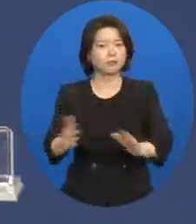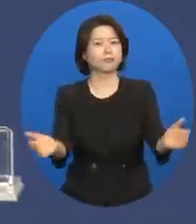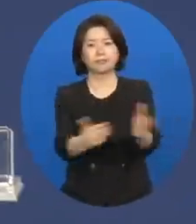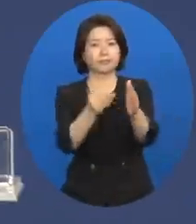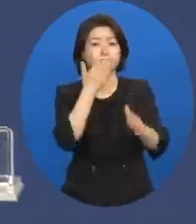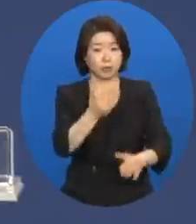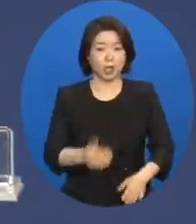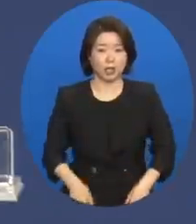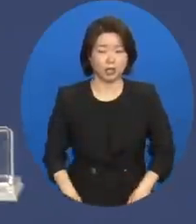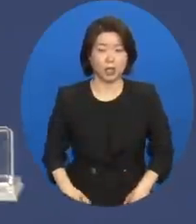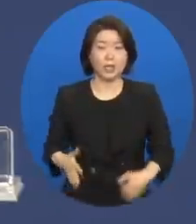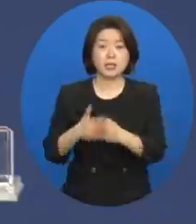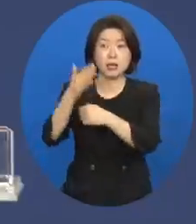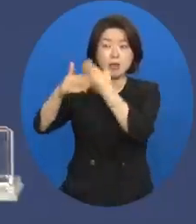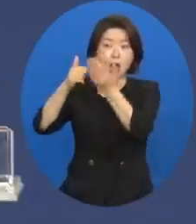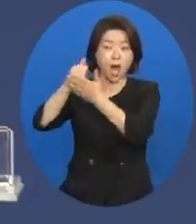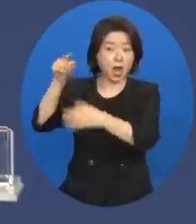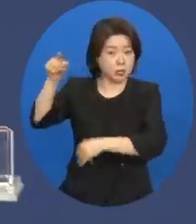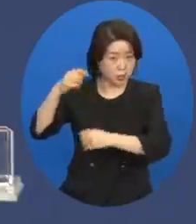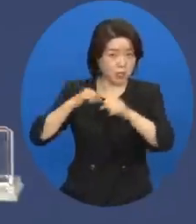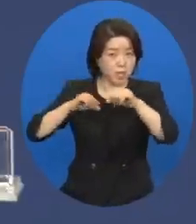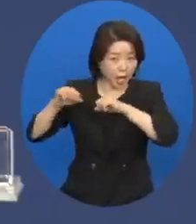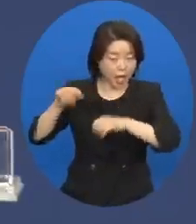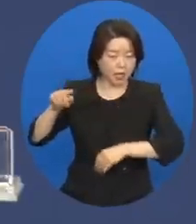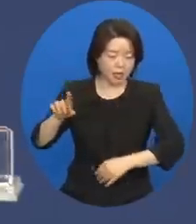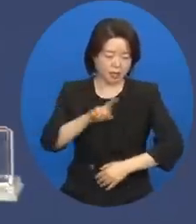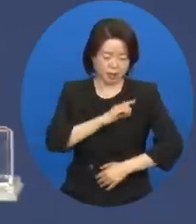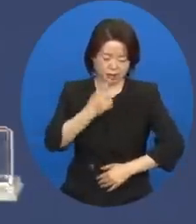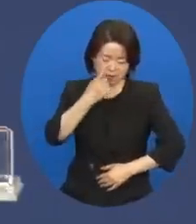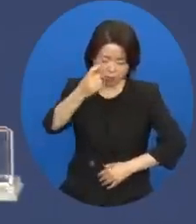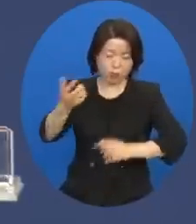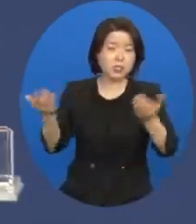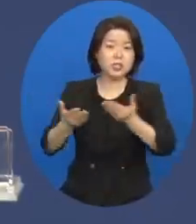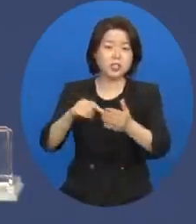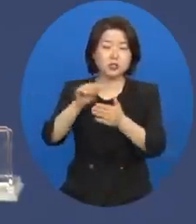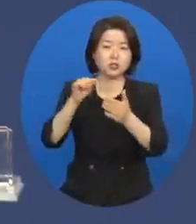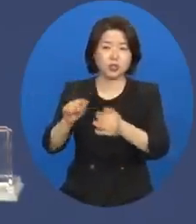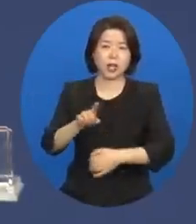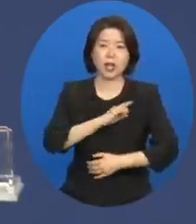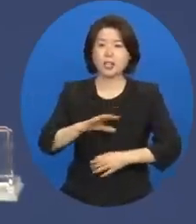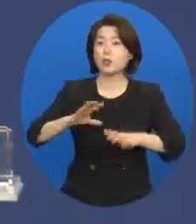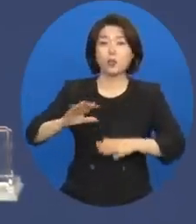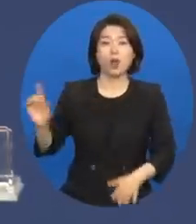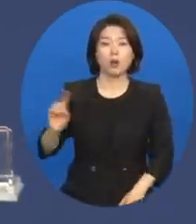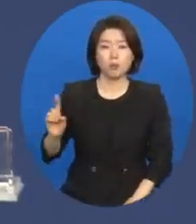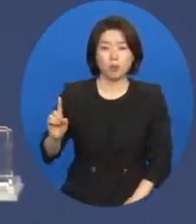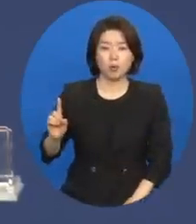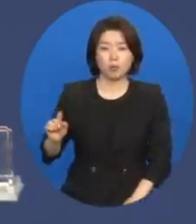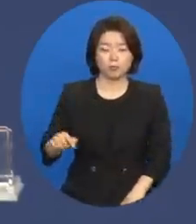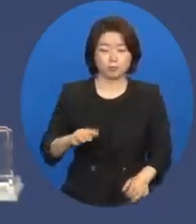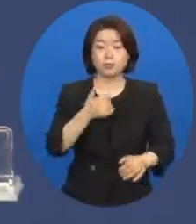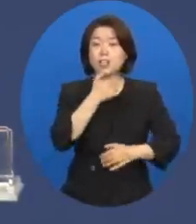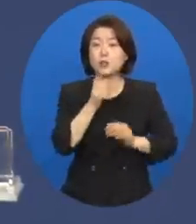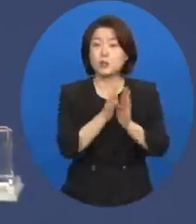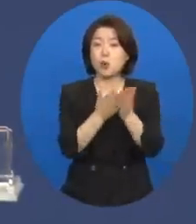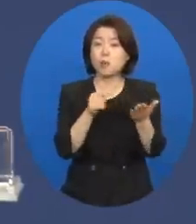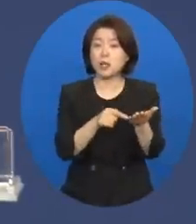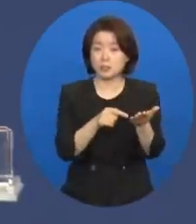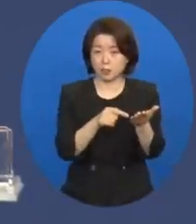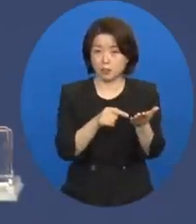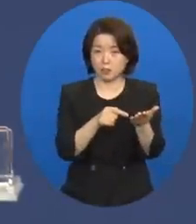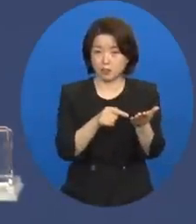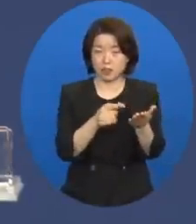나거든요. 그래서 하나님께서 하시는 가장 멋진 일 중에 제일 놀라운 일이 여러분 여기 로마서를